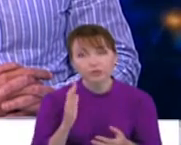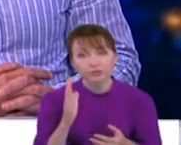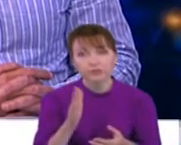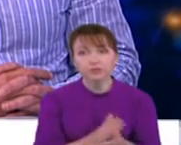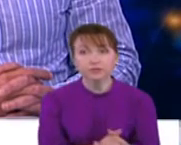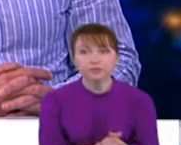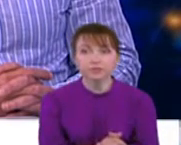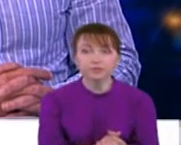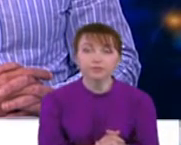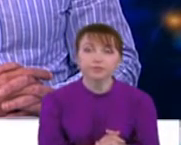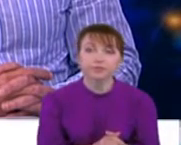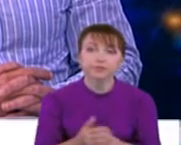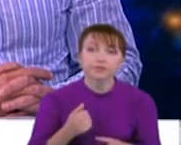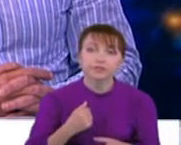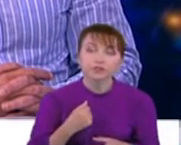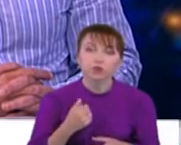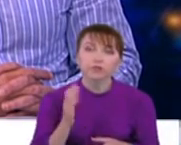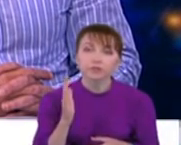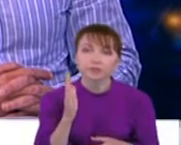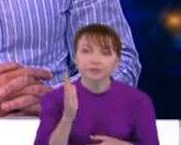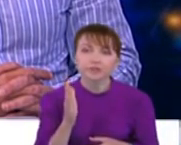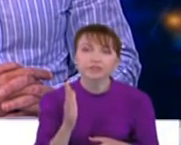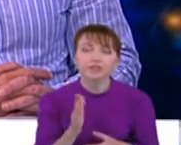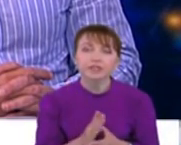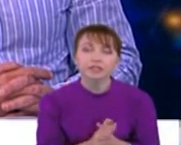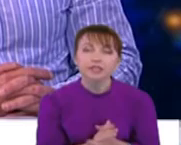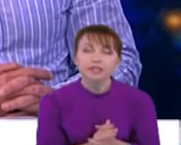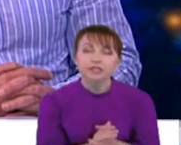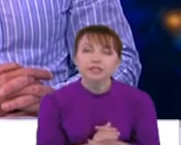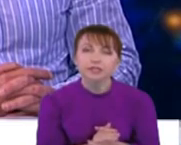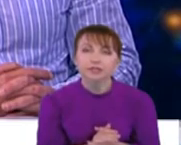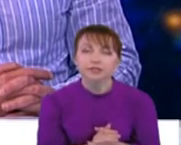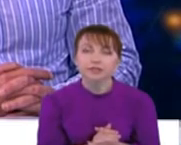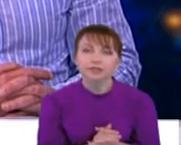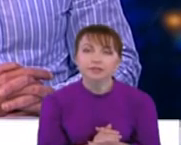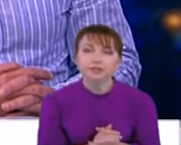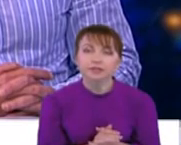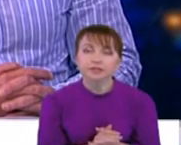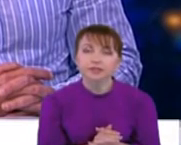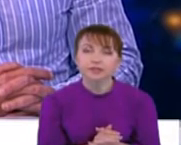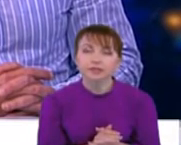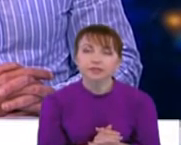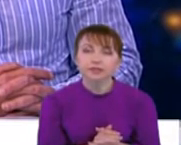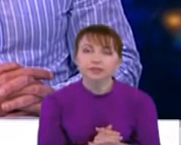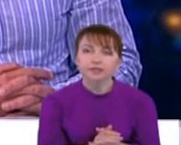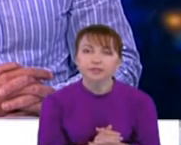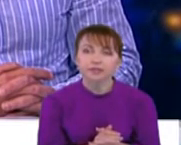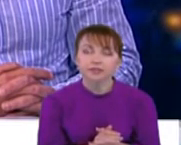є. Військові перспективи, ми говоримо про те, що відійти якби від лінії зіткнення настільки,